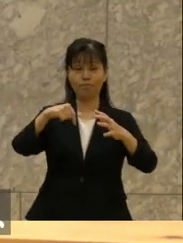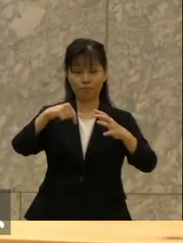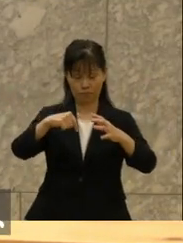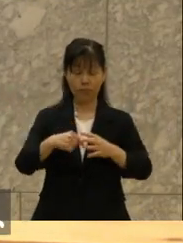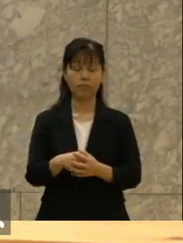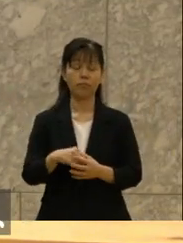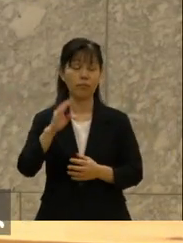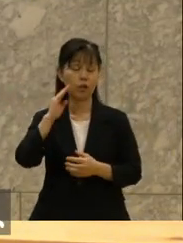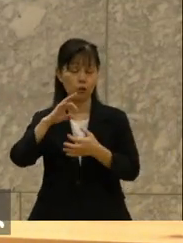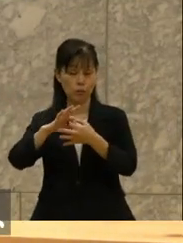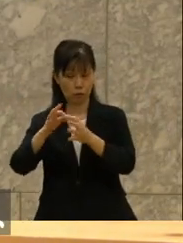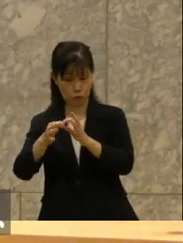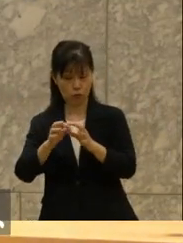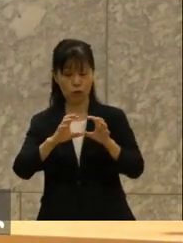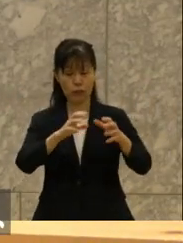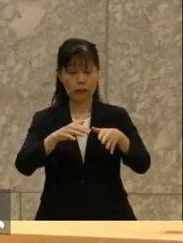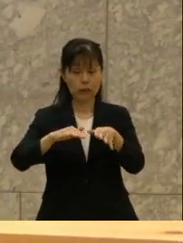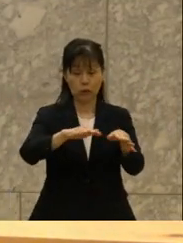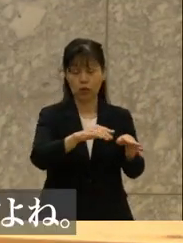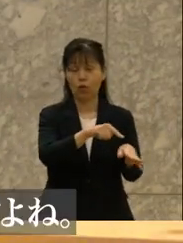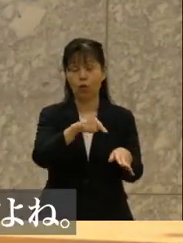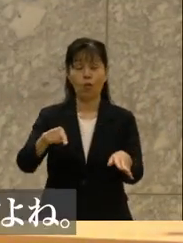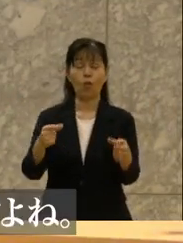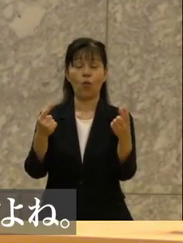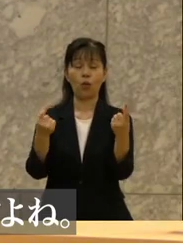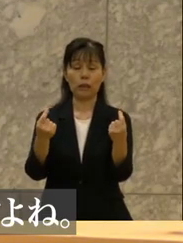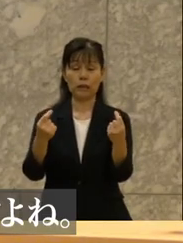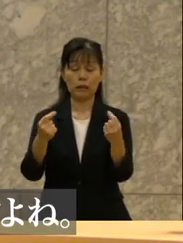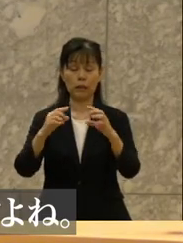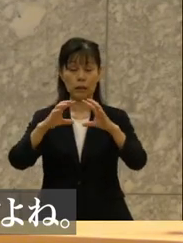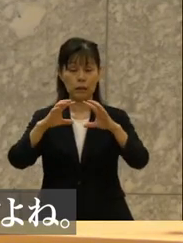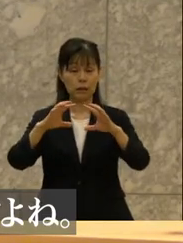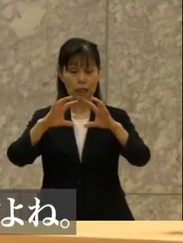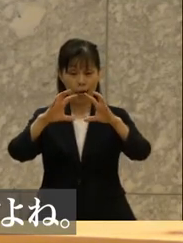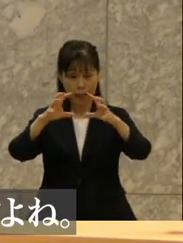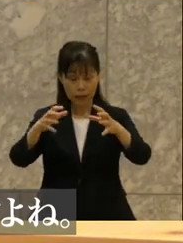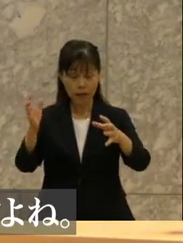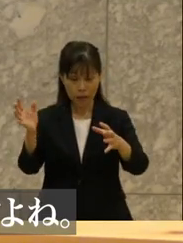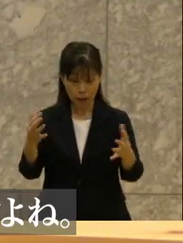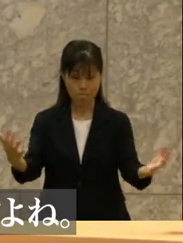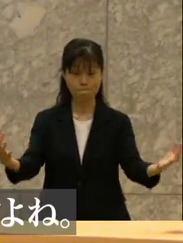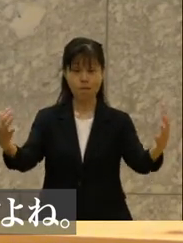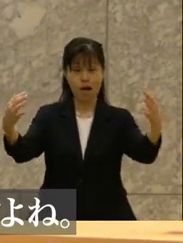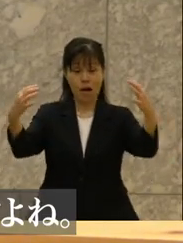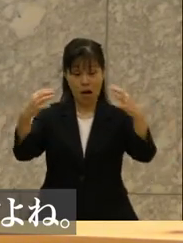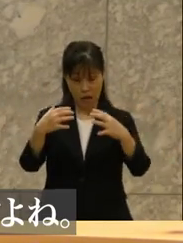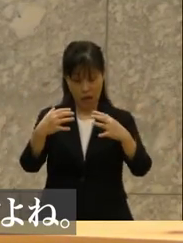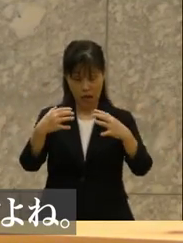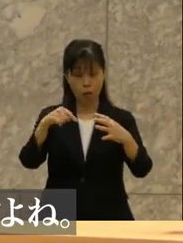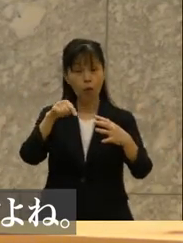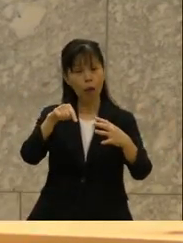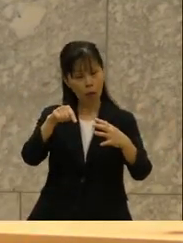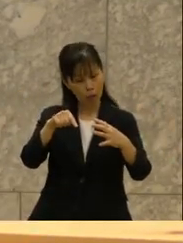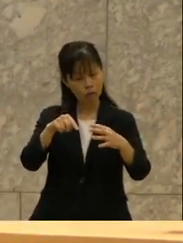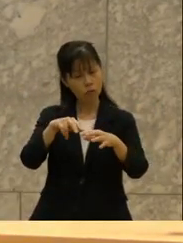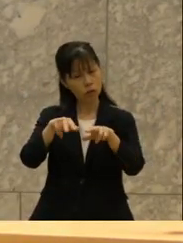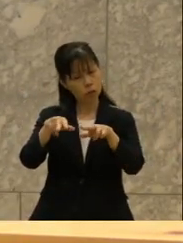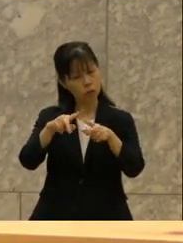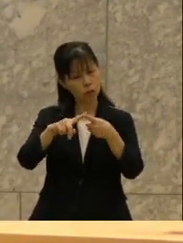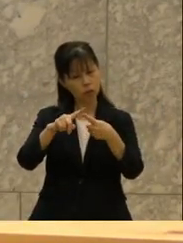もそうですしそれから世界陸上もそうですけど世界が一度機に集まるっていうのは政治的な活動でもまずないんですよね